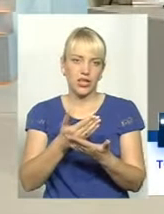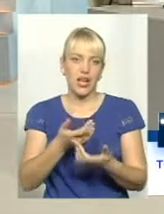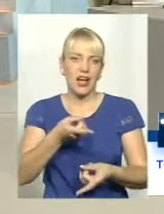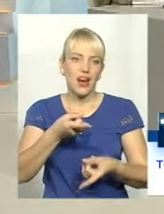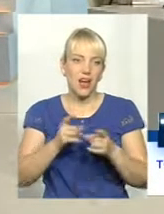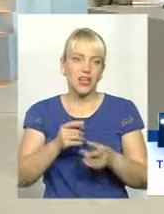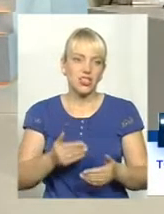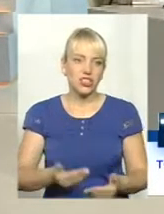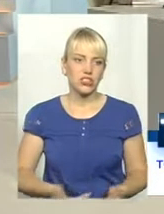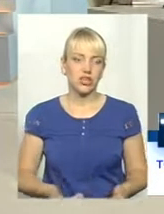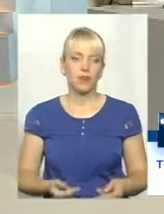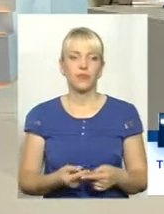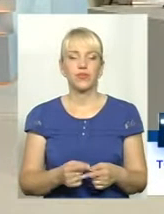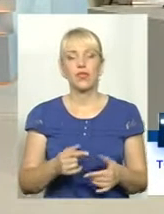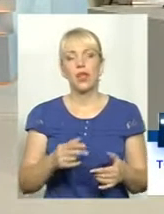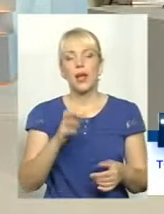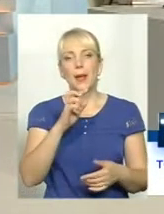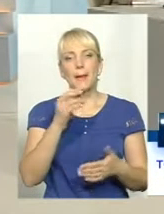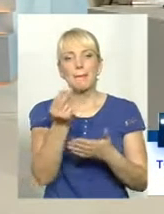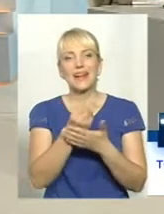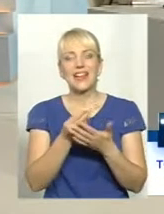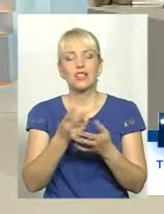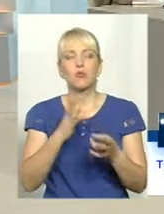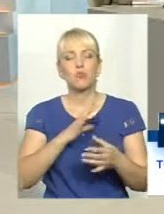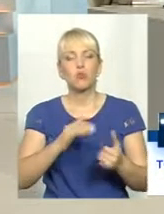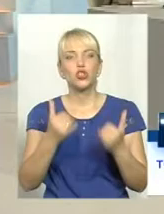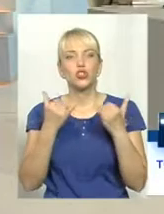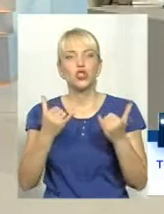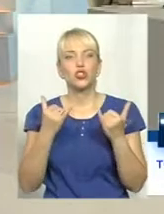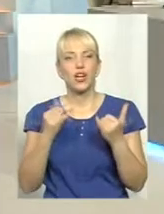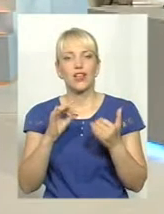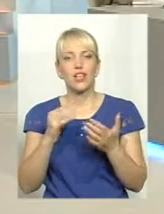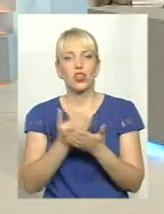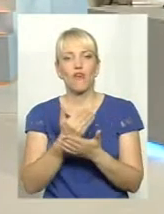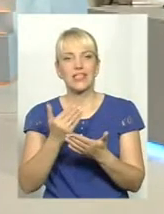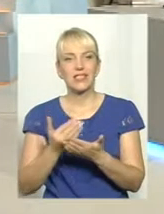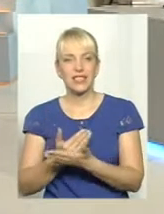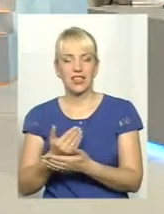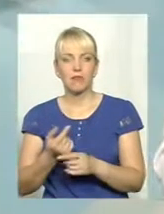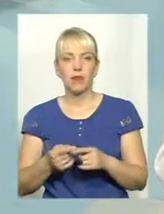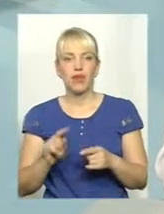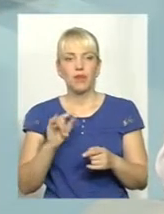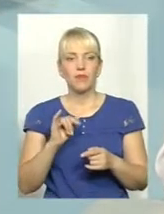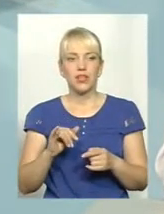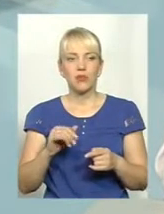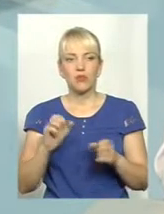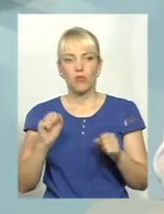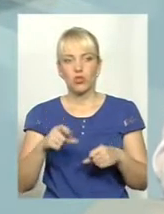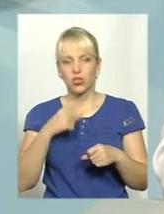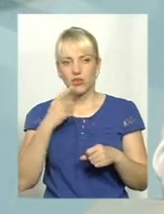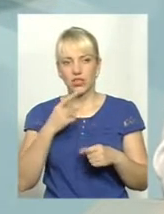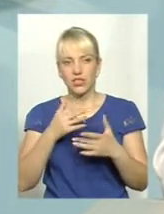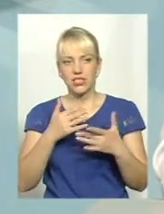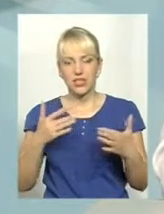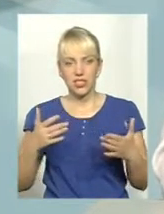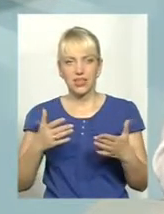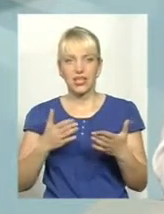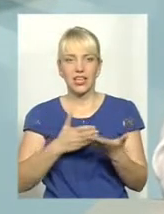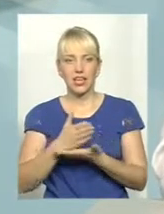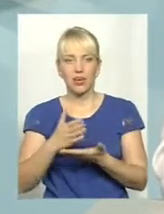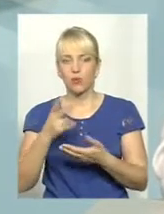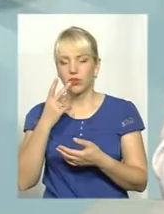років шукаємо нові шляхи, нові сенси, яким має бути брендинг для нових реалій життя, бренд